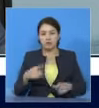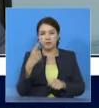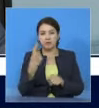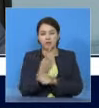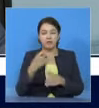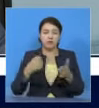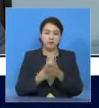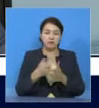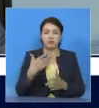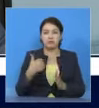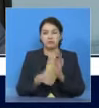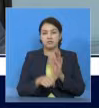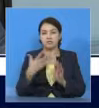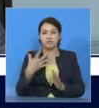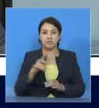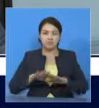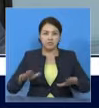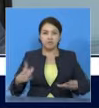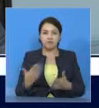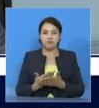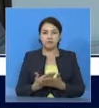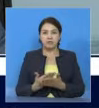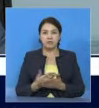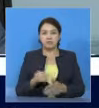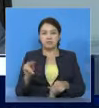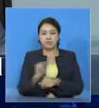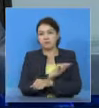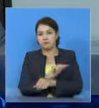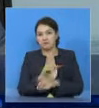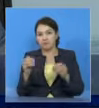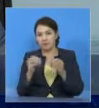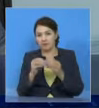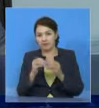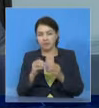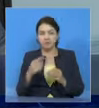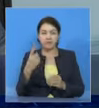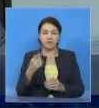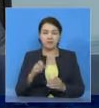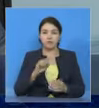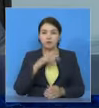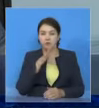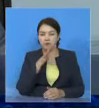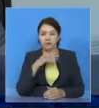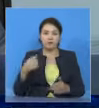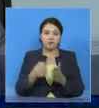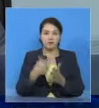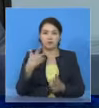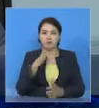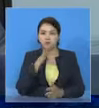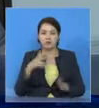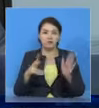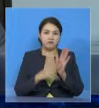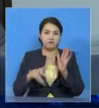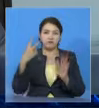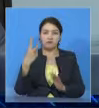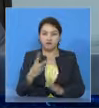года 63 детей, из них 10 получают стационарное лечение. От 1 года до 3 лет